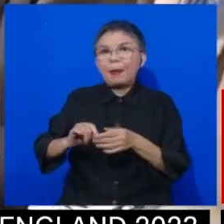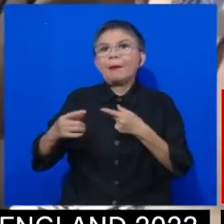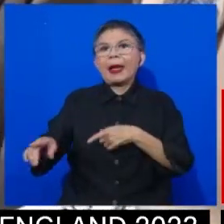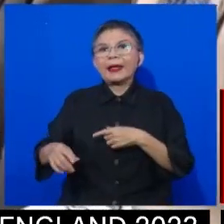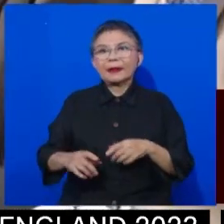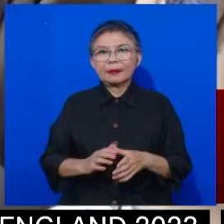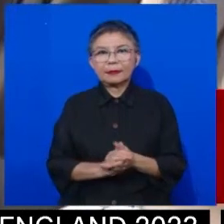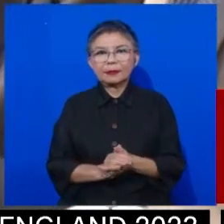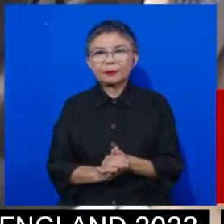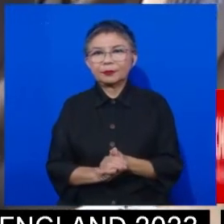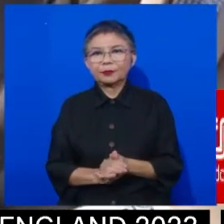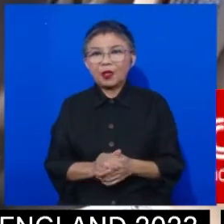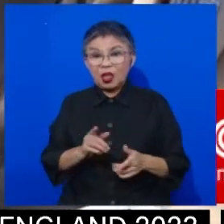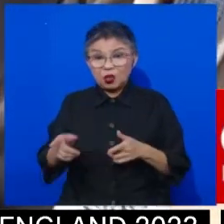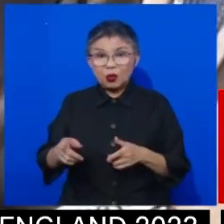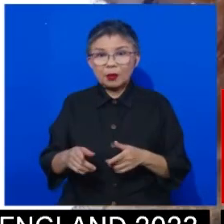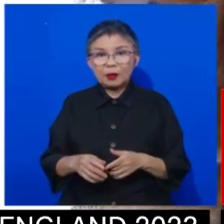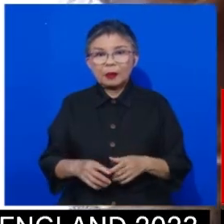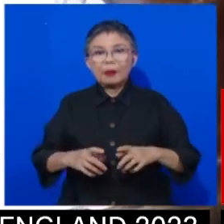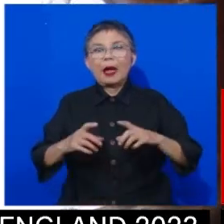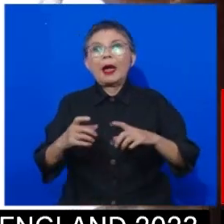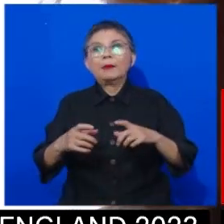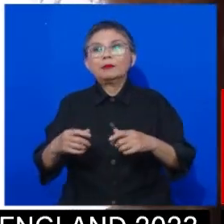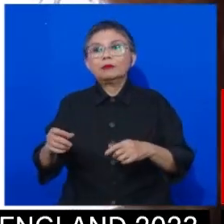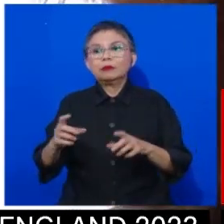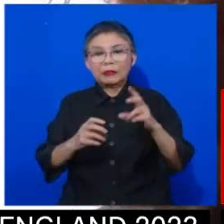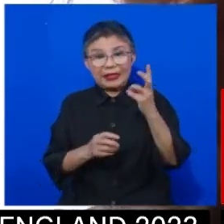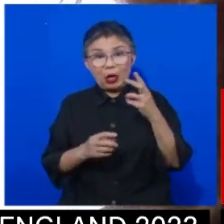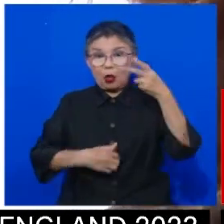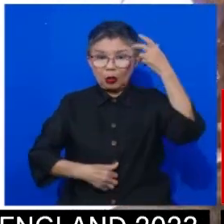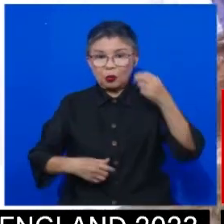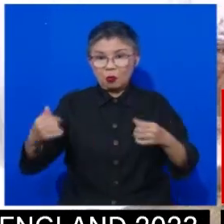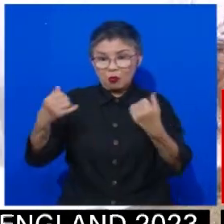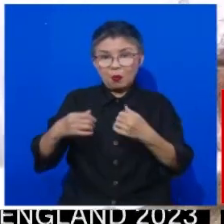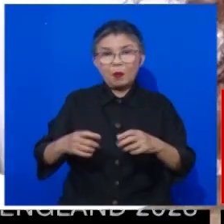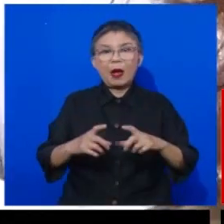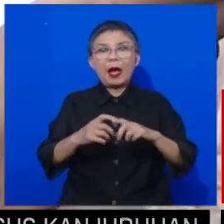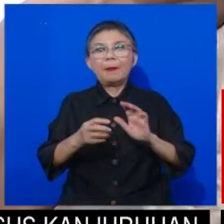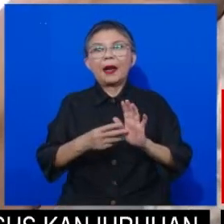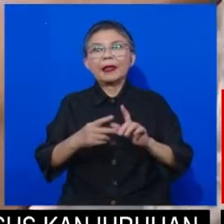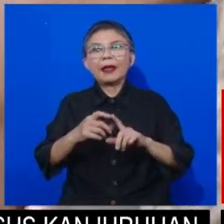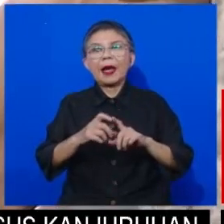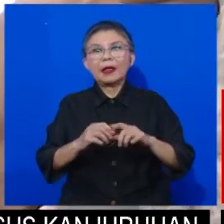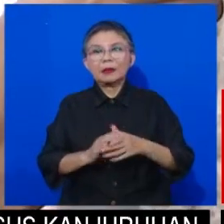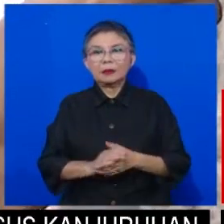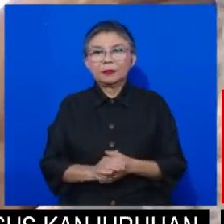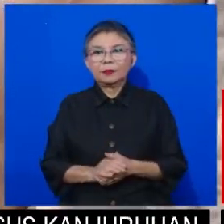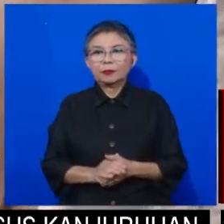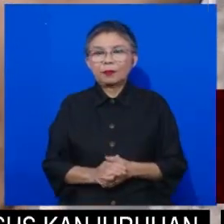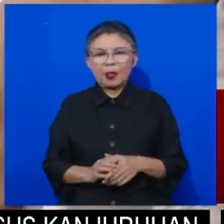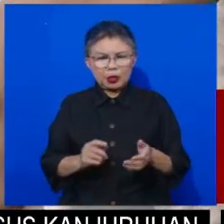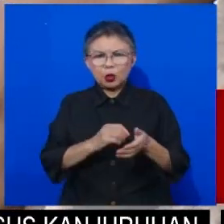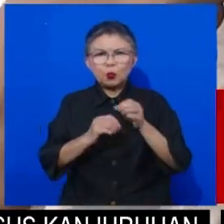Hal ini menyusul adanya tuduhan dirinya sebagai provokator dan pemicu penganiayaan berat terhadap David Ozora. Amanda juga